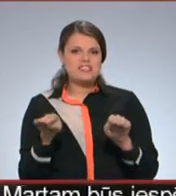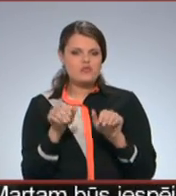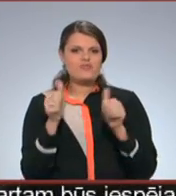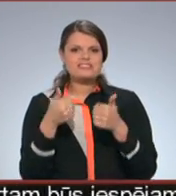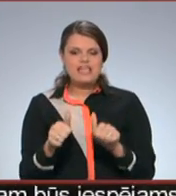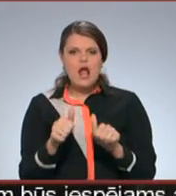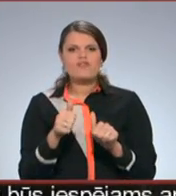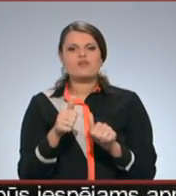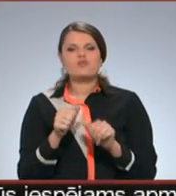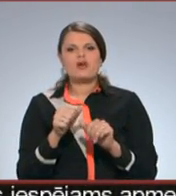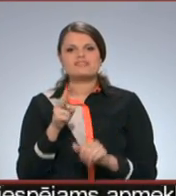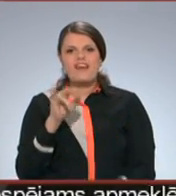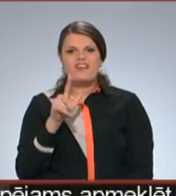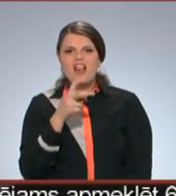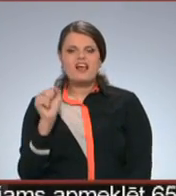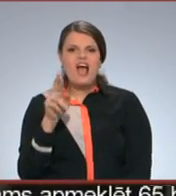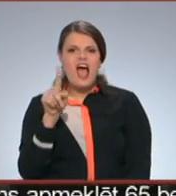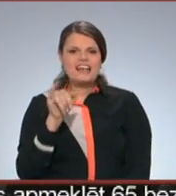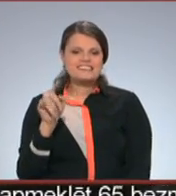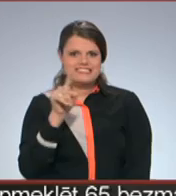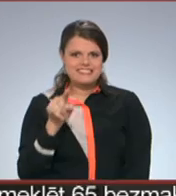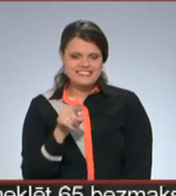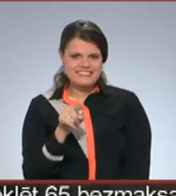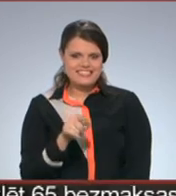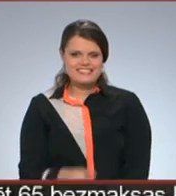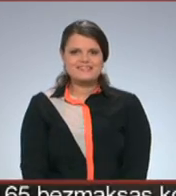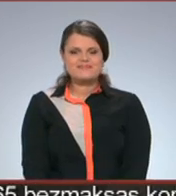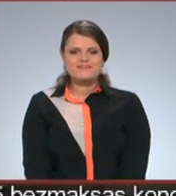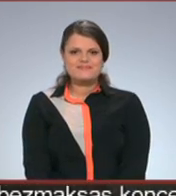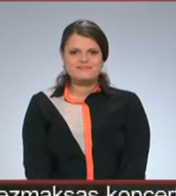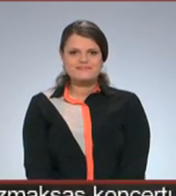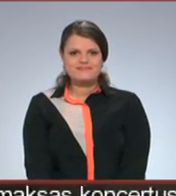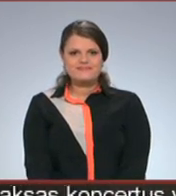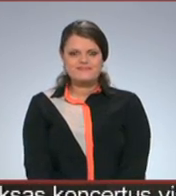veidojis scenogrāfs Matiņš Vilkārsis. Ilze Strenga, Raivo Freimanis, Latvijas televīzija.